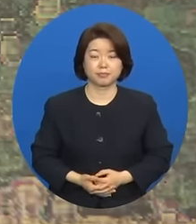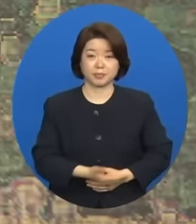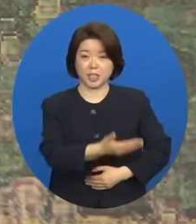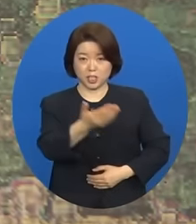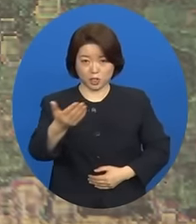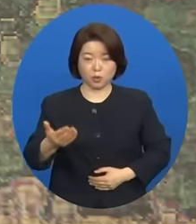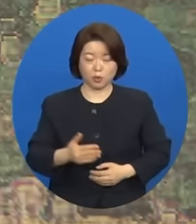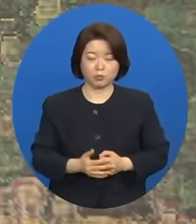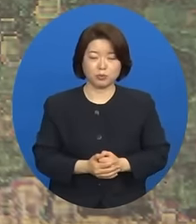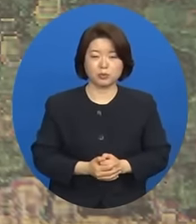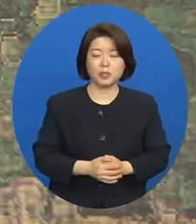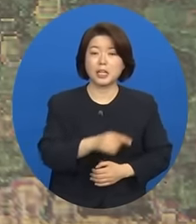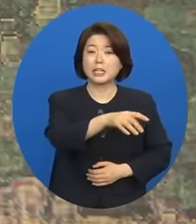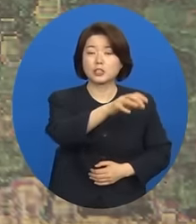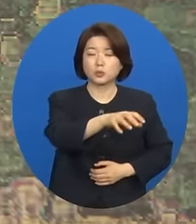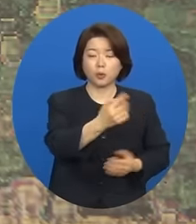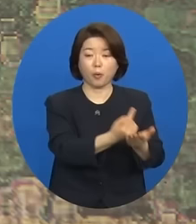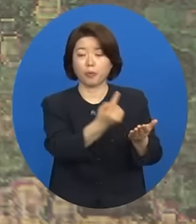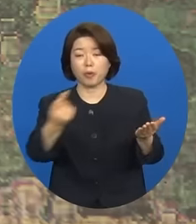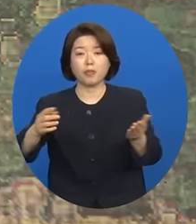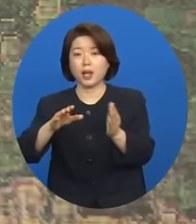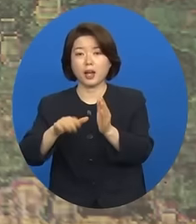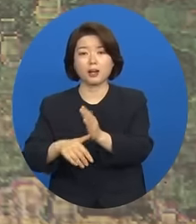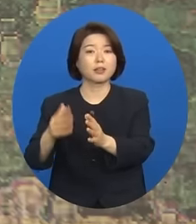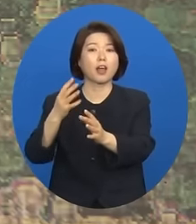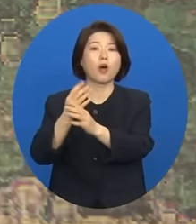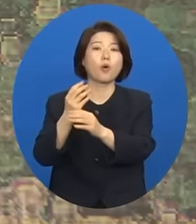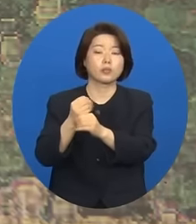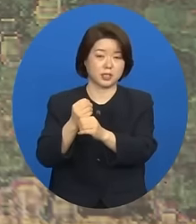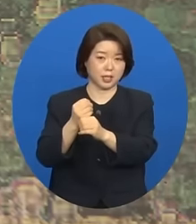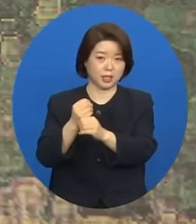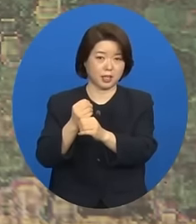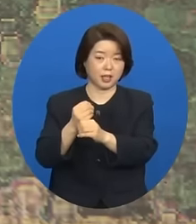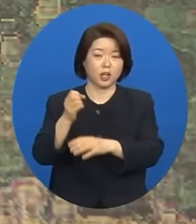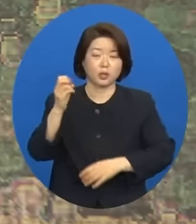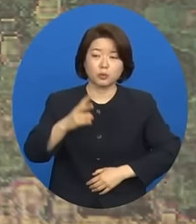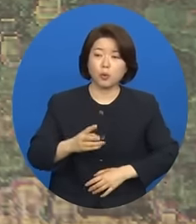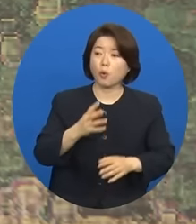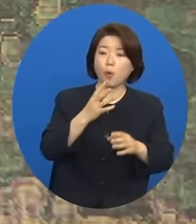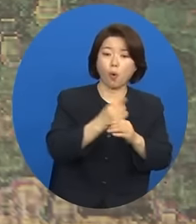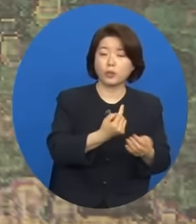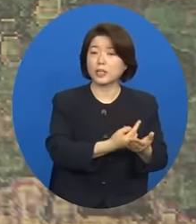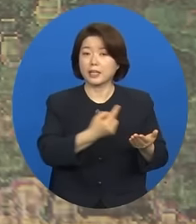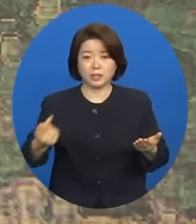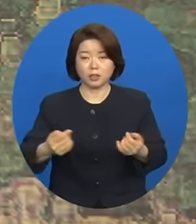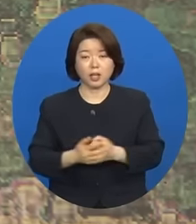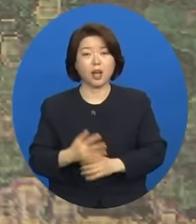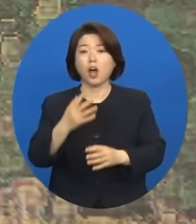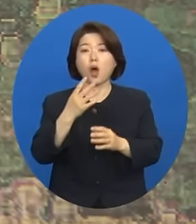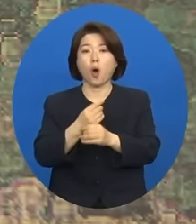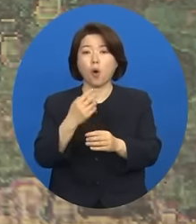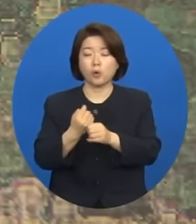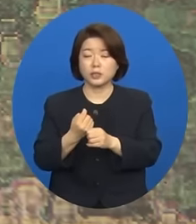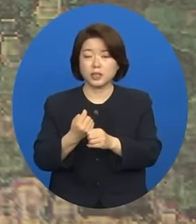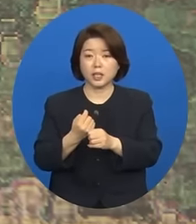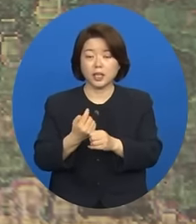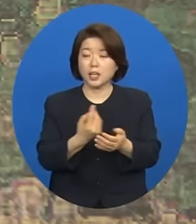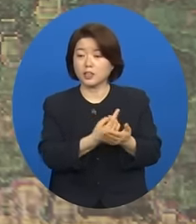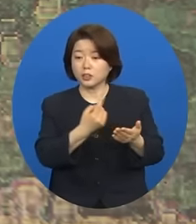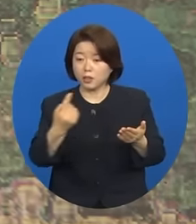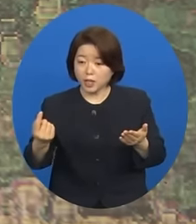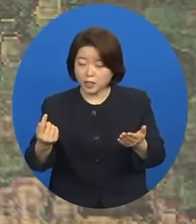여러분의 바단 아람에서 떠나야 할 때는 언제입니까? 그리고 언제 떠나셨습니까? 아니면 언제 떠나야 되는데